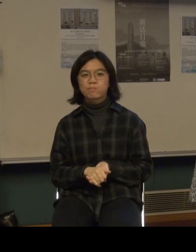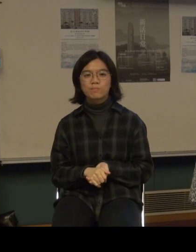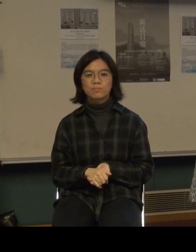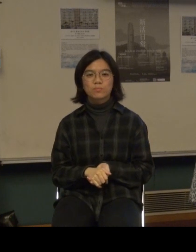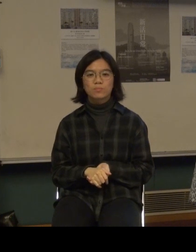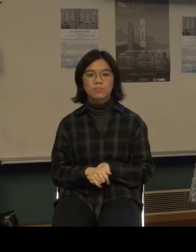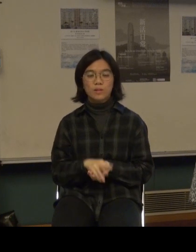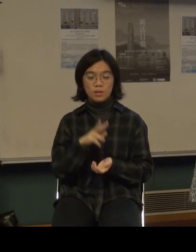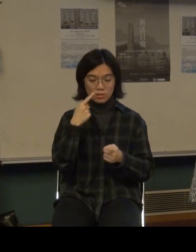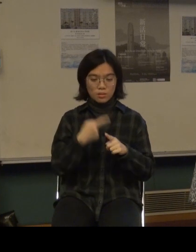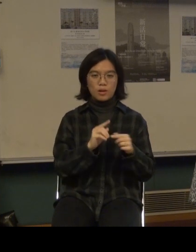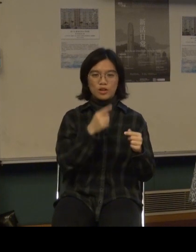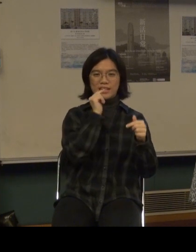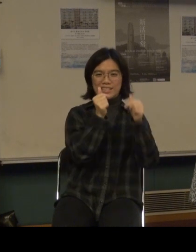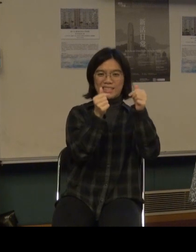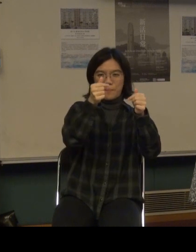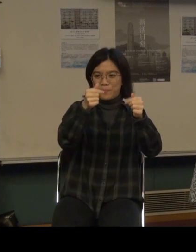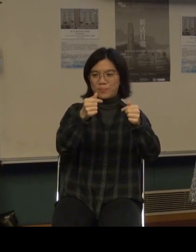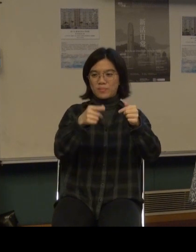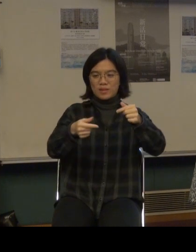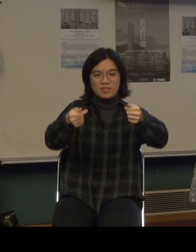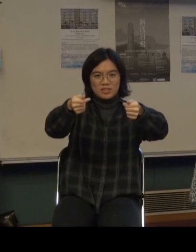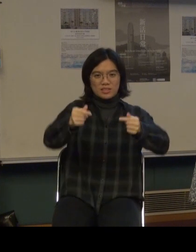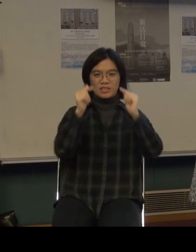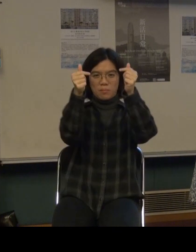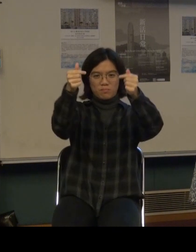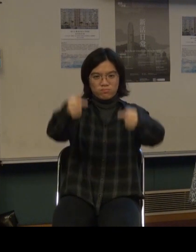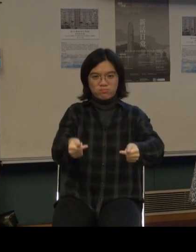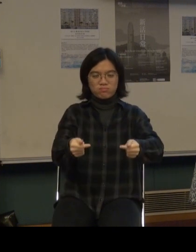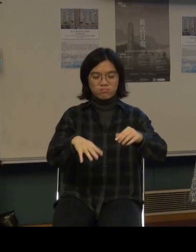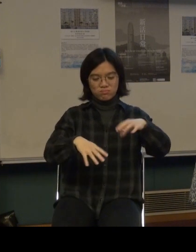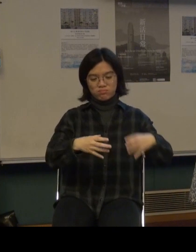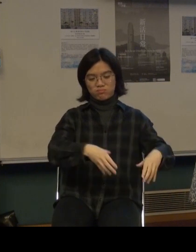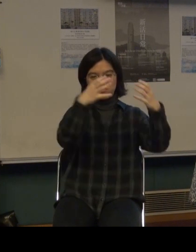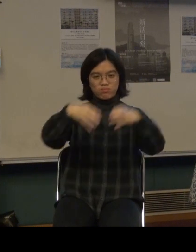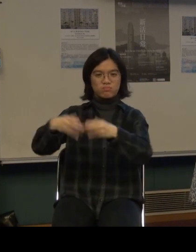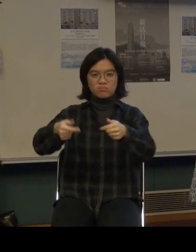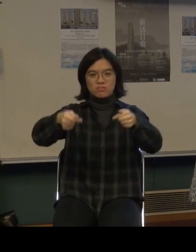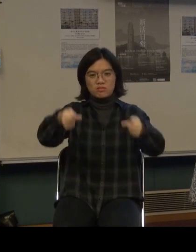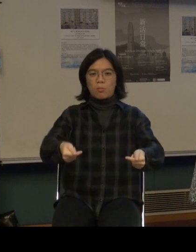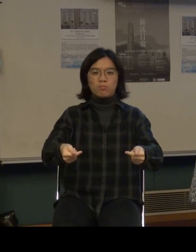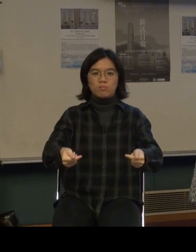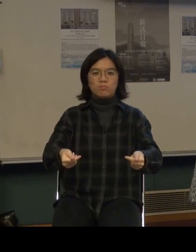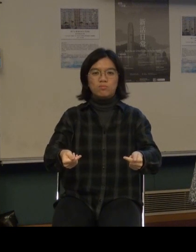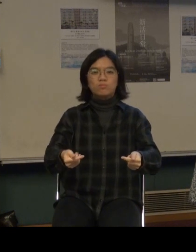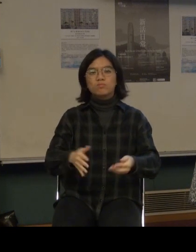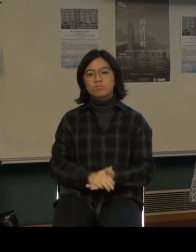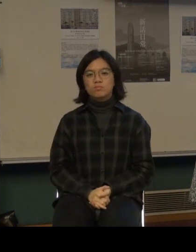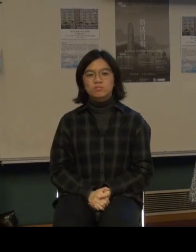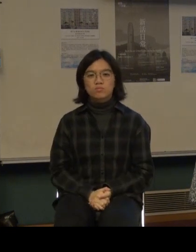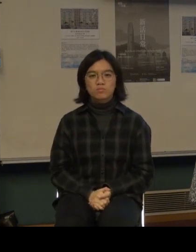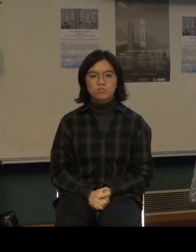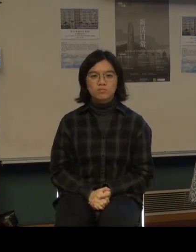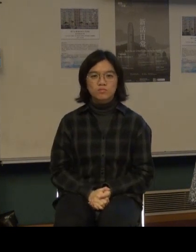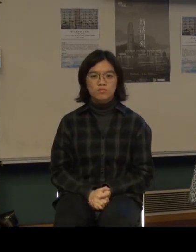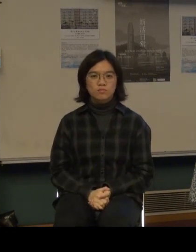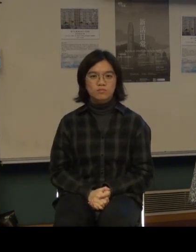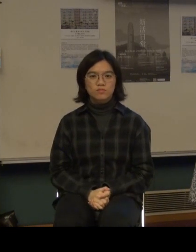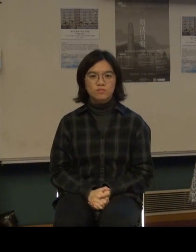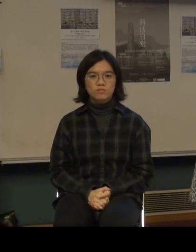實係兩個十字形嘅平面嚟嘅，咁樣嘅兩個十字形嘅平面嚟嘅。